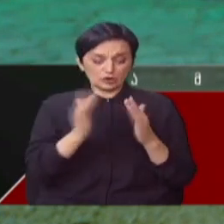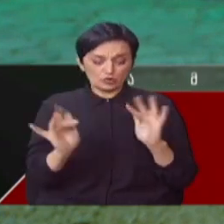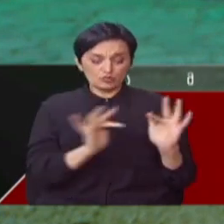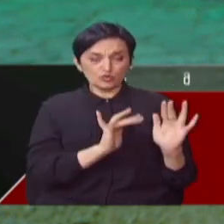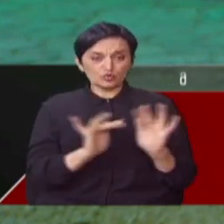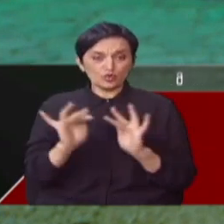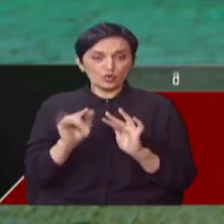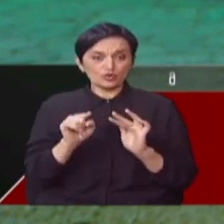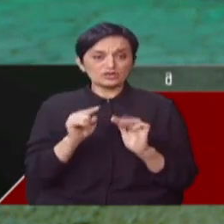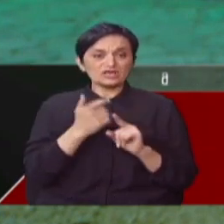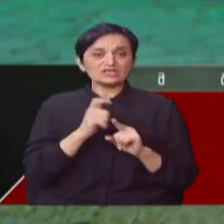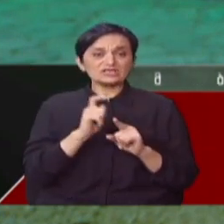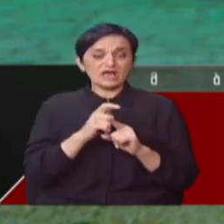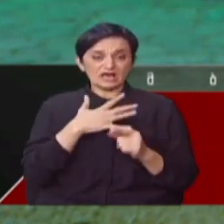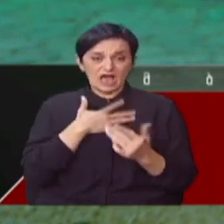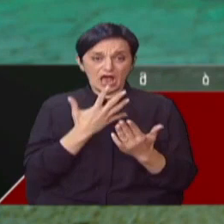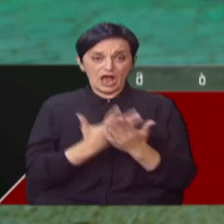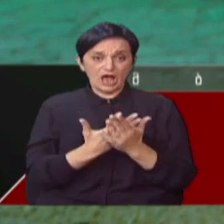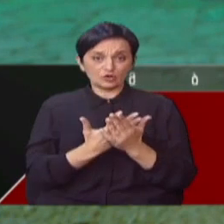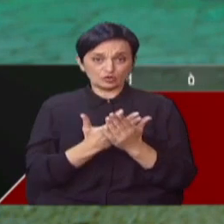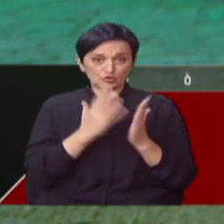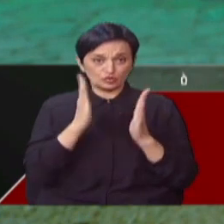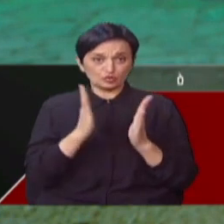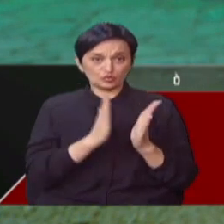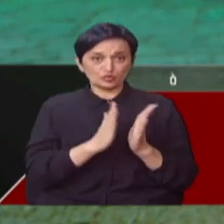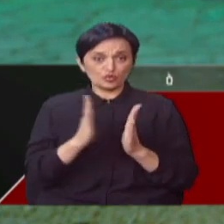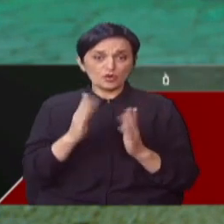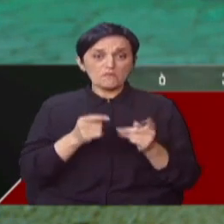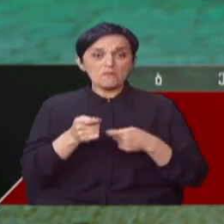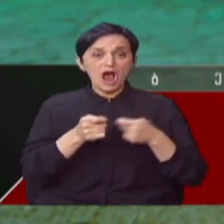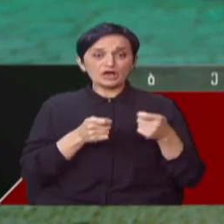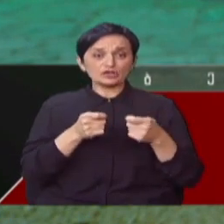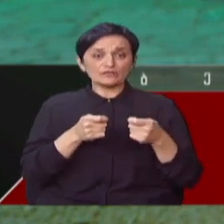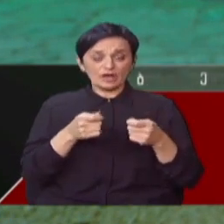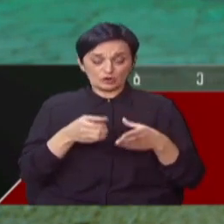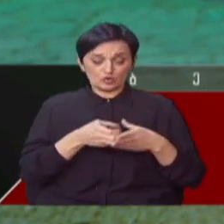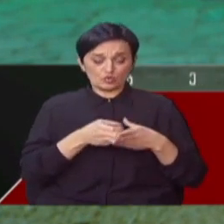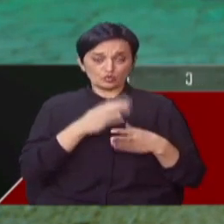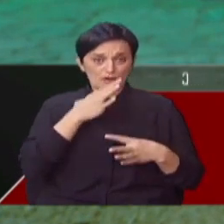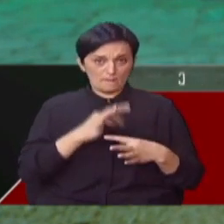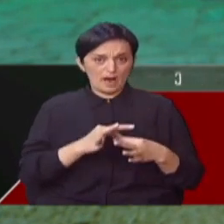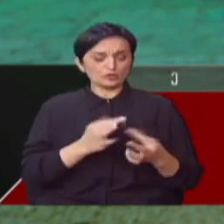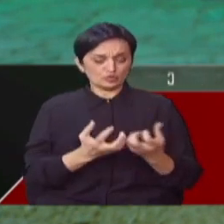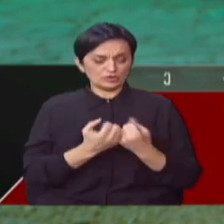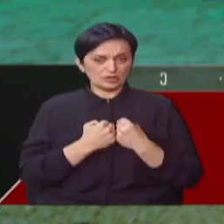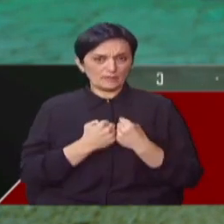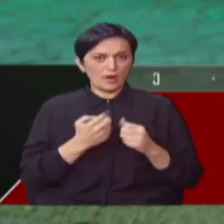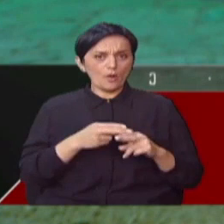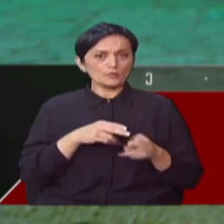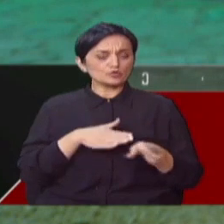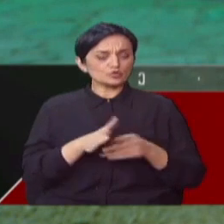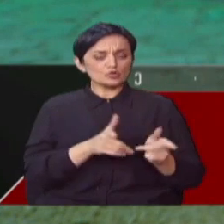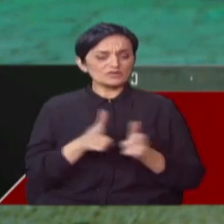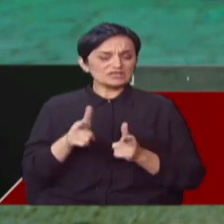პროცესი ძალიან აქტიურ რეჟიმში წარიმართება. ყოველ შემთხვევაში მართველი გუნდი ამ პასუხისმგებლობას იზიარებს და ამისთვის